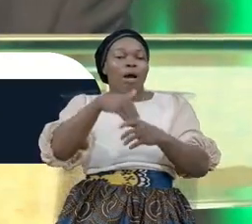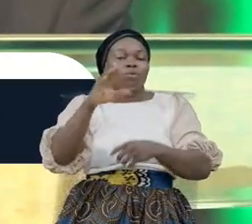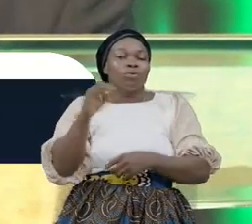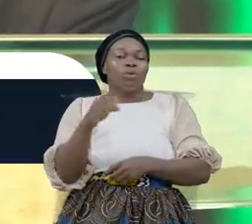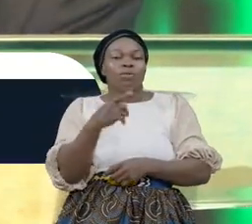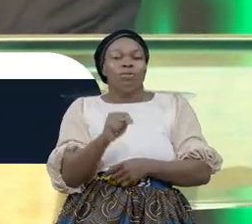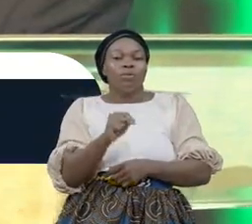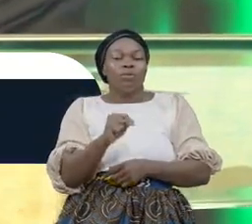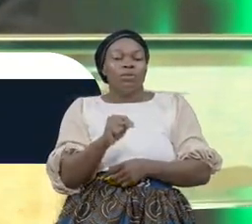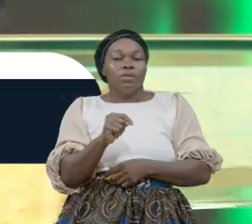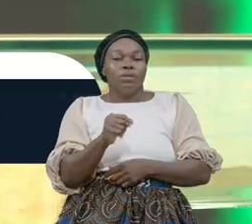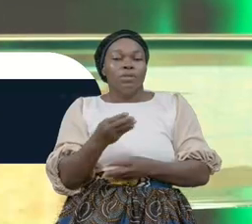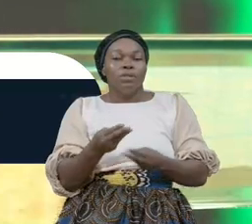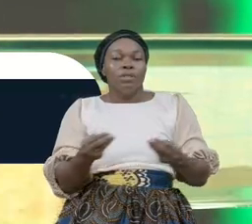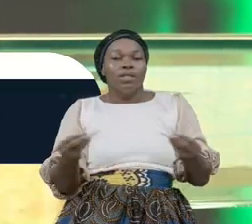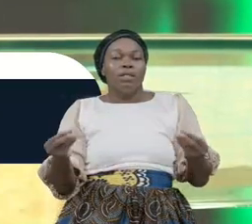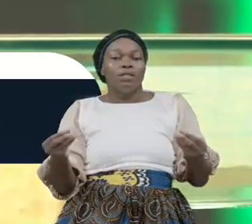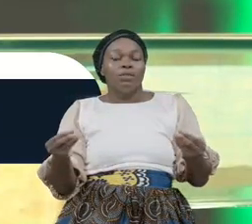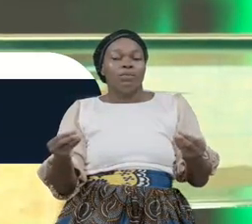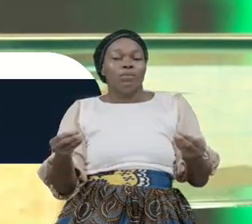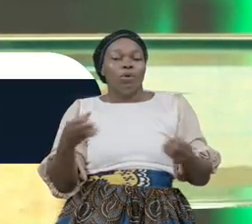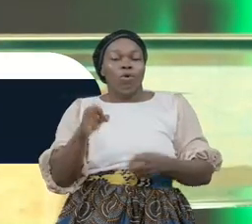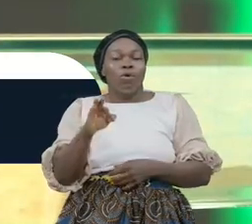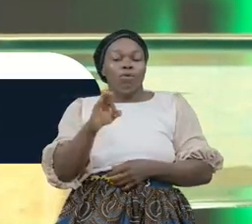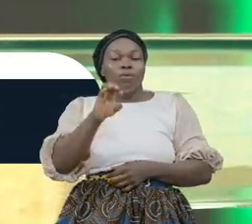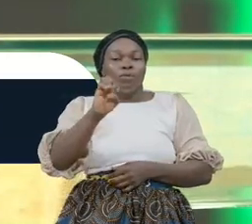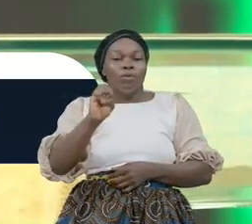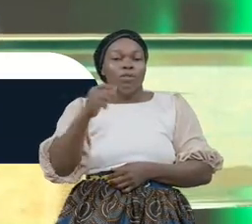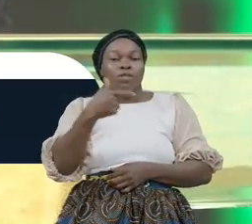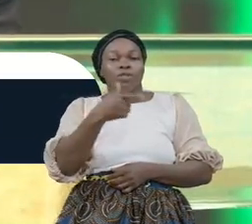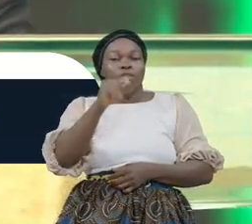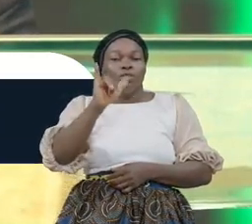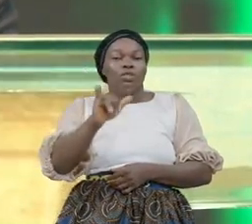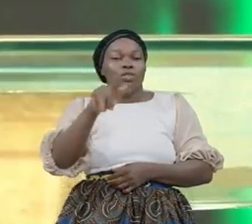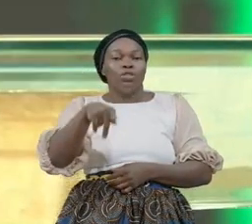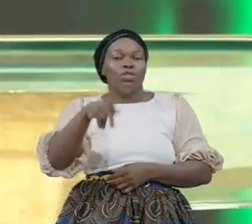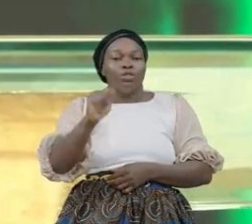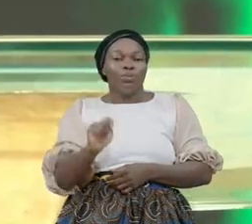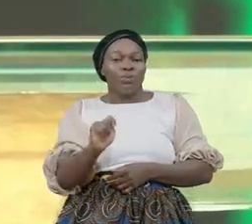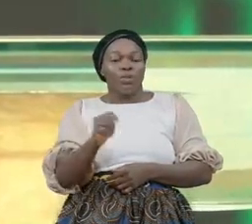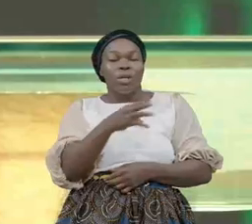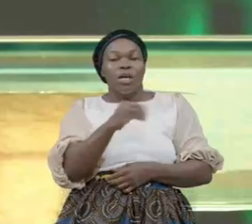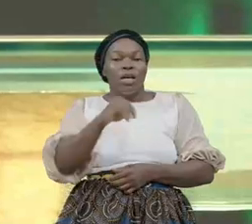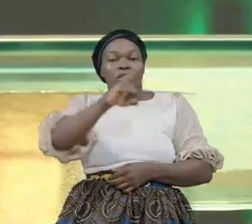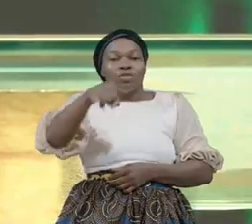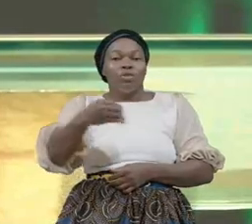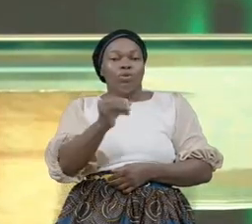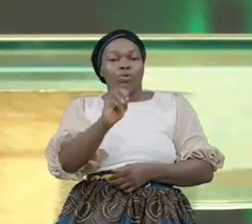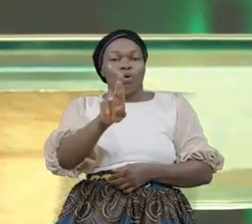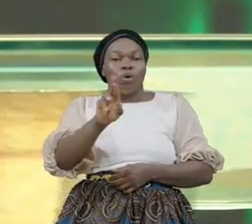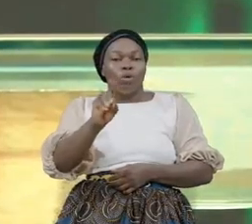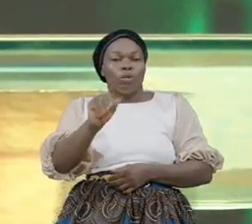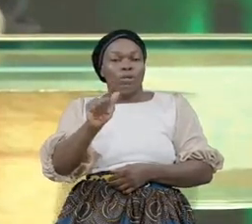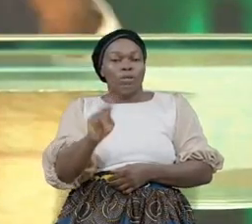ils ont traversé le Jourdain et comme ils sont allés à l'autre bord, ils ont traversé le Jourdain, Jourdain